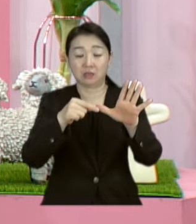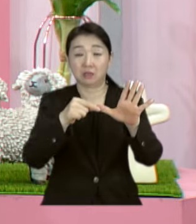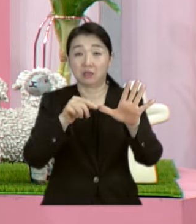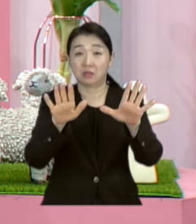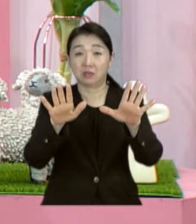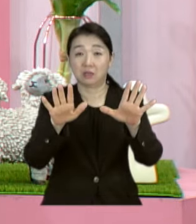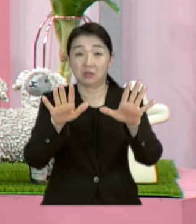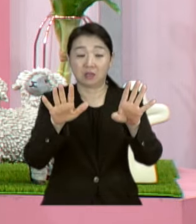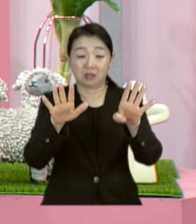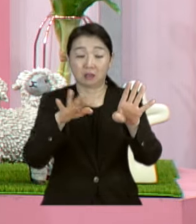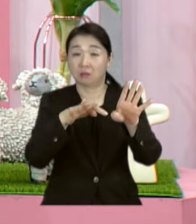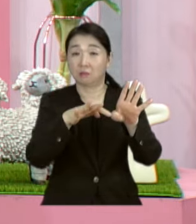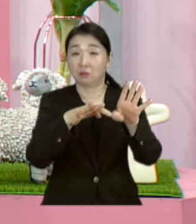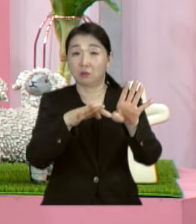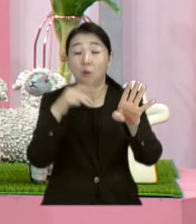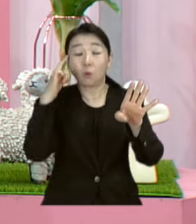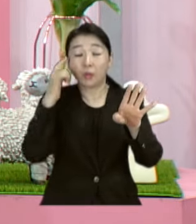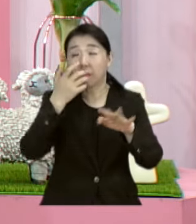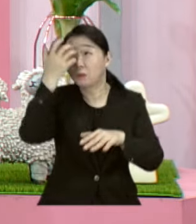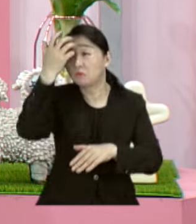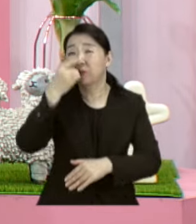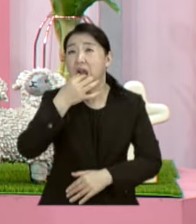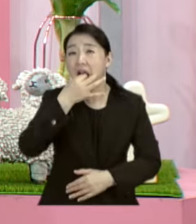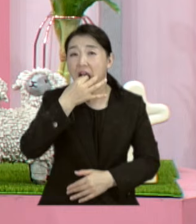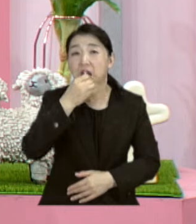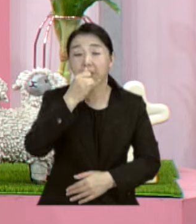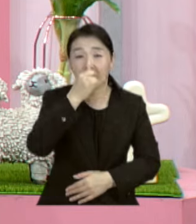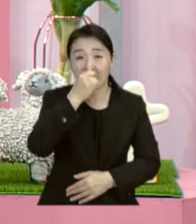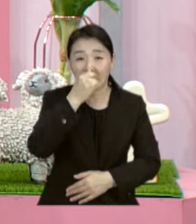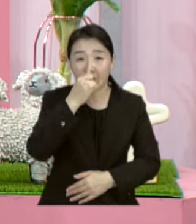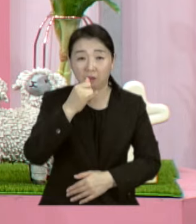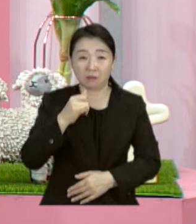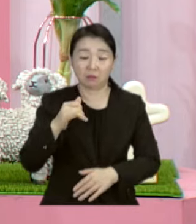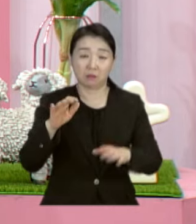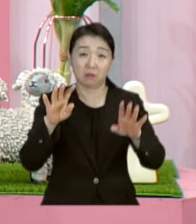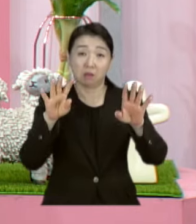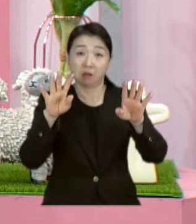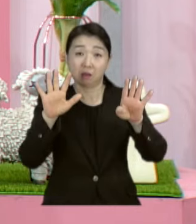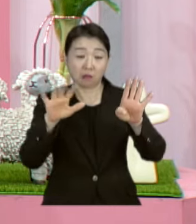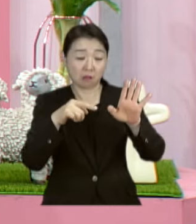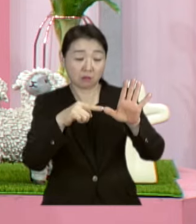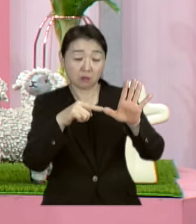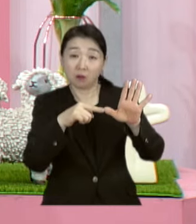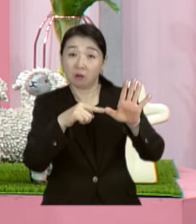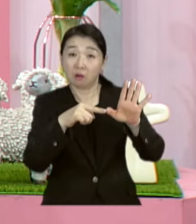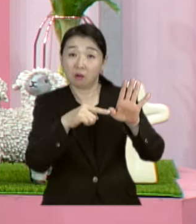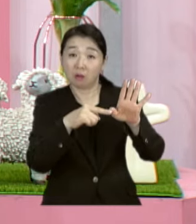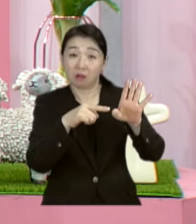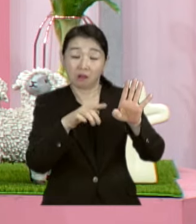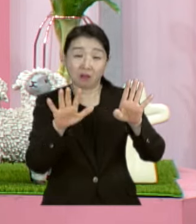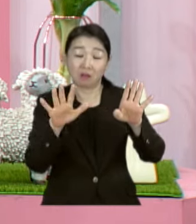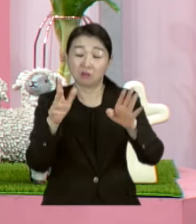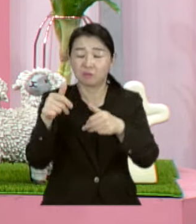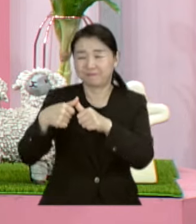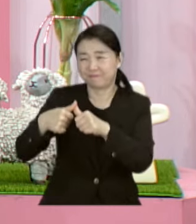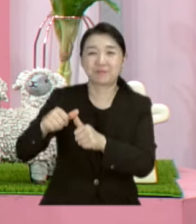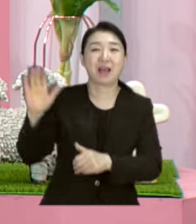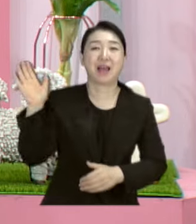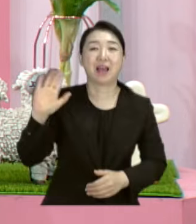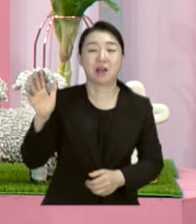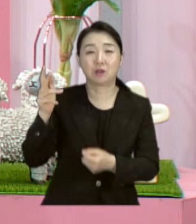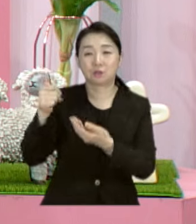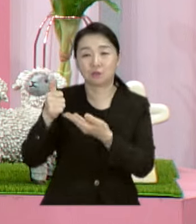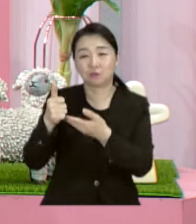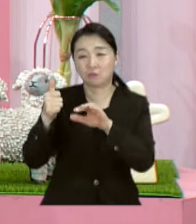그 야망 혹 꿈이라고도 이야기할 수 있잖아요. 이 부분에 대해서 제가 주님과 소위 밀당하지 아니하고